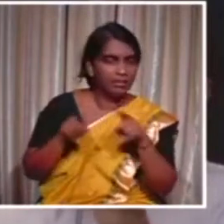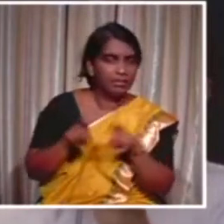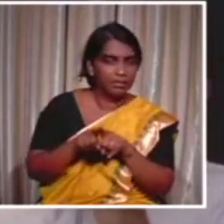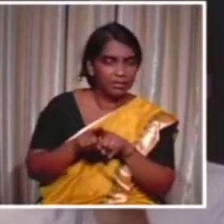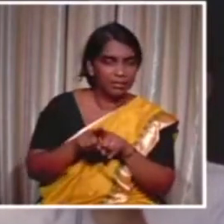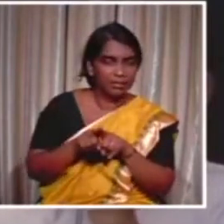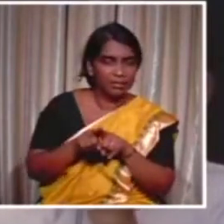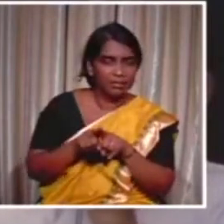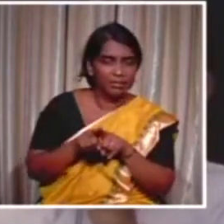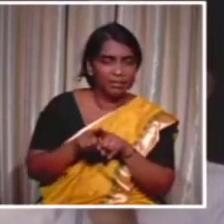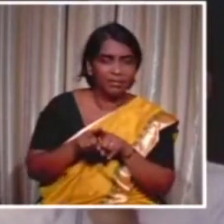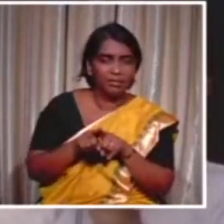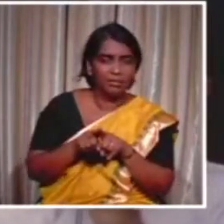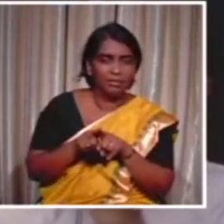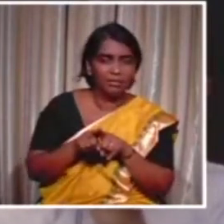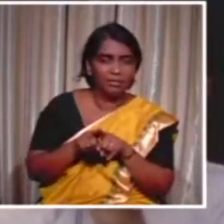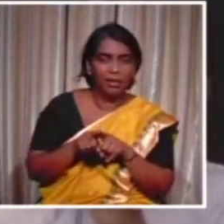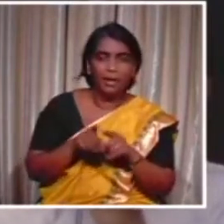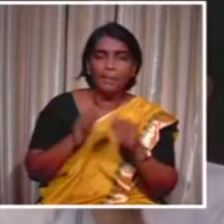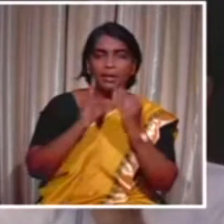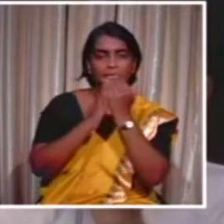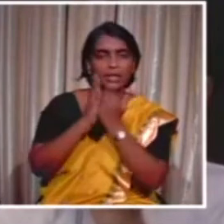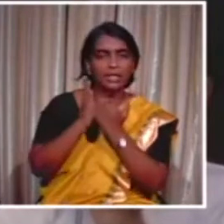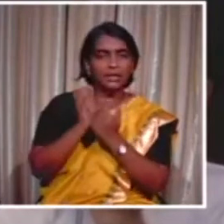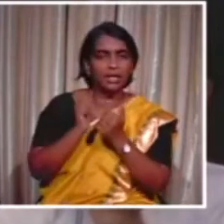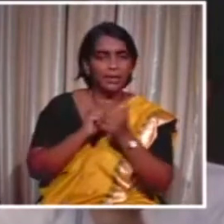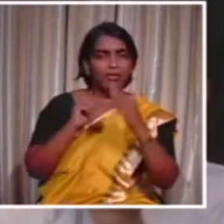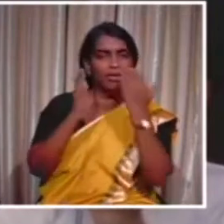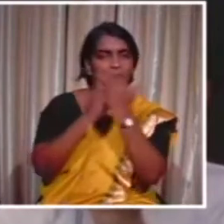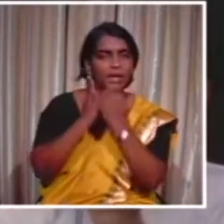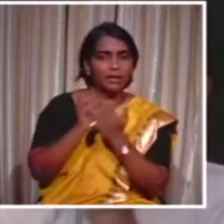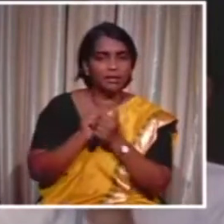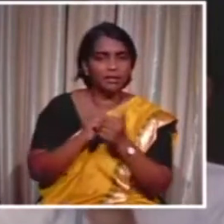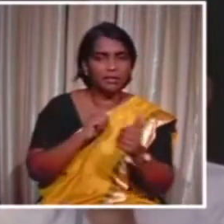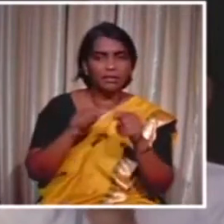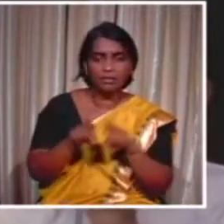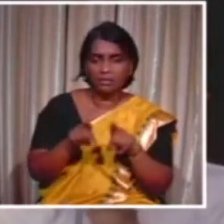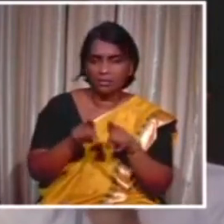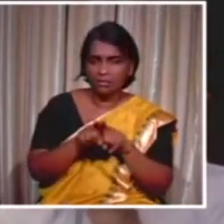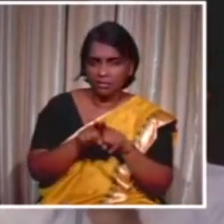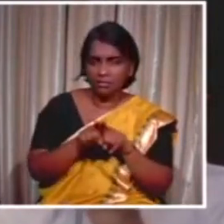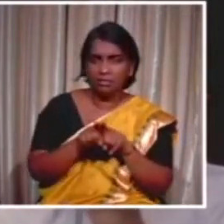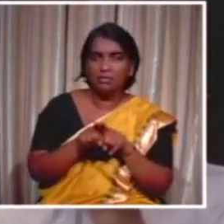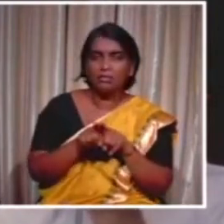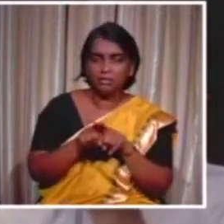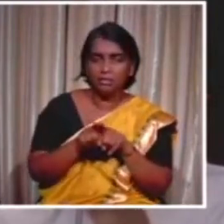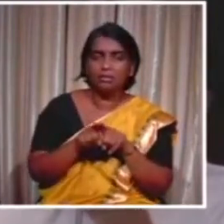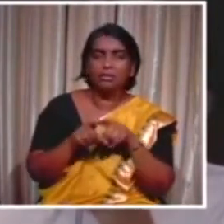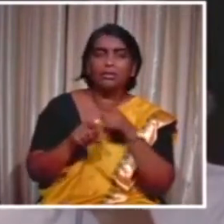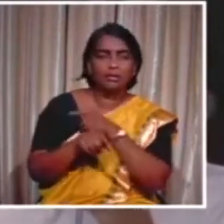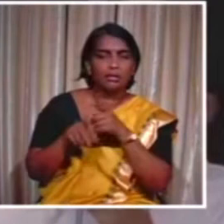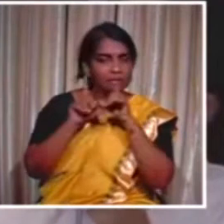කරන්න තියෙන්නේ? ව්‍යවස්ථානුකූලව අපි මේ පාර්ලිමේන්තුවට එන හැම මන්ත්‍රීවරයෙක්ම තමන්ගේ පුටුවේ